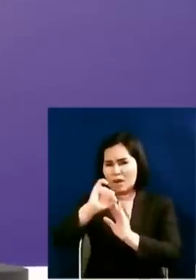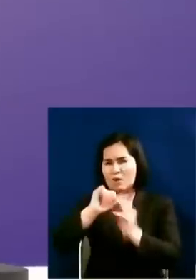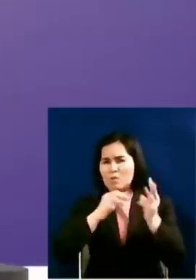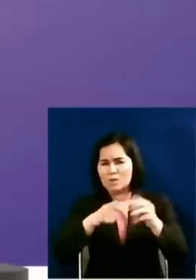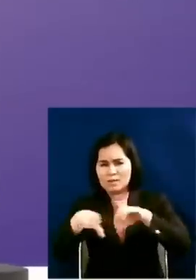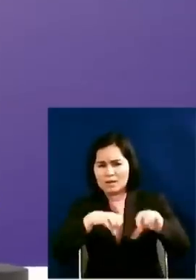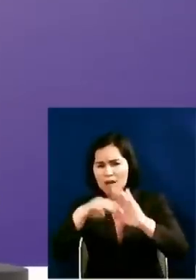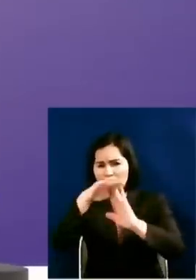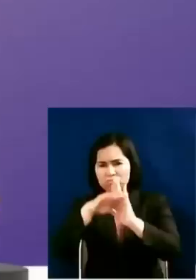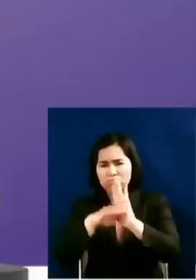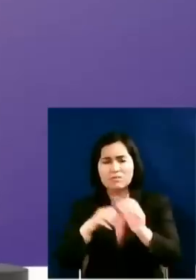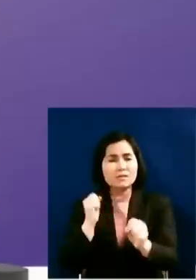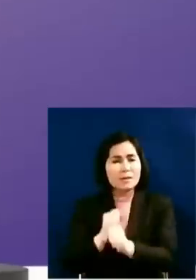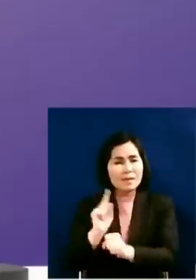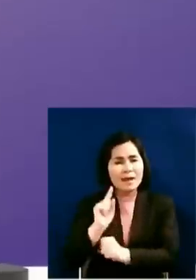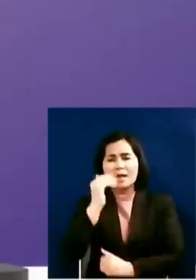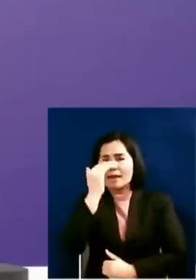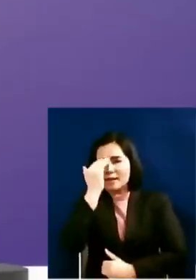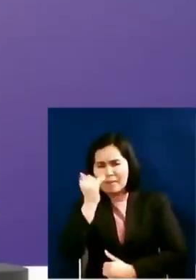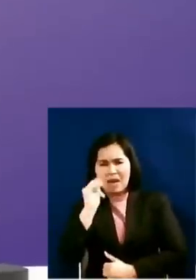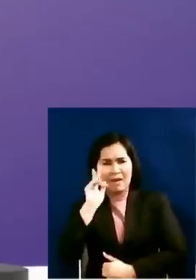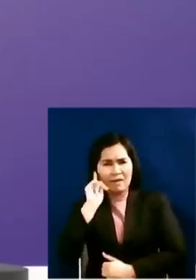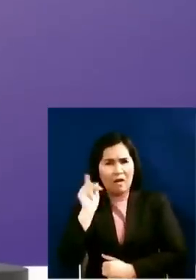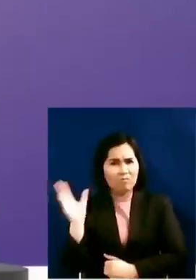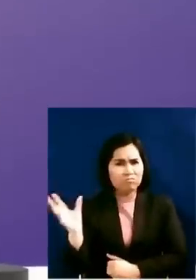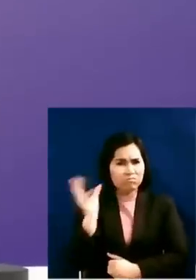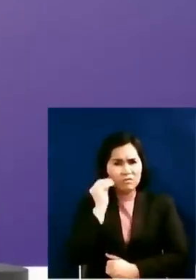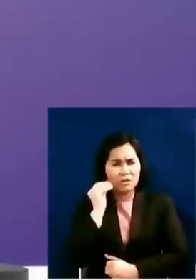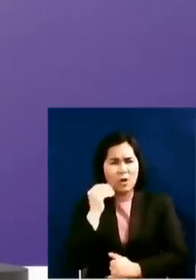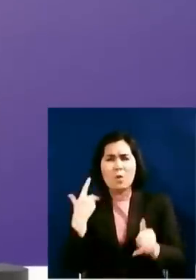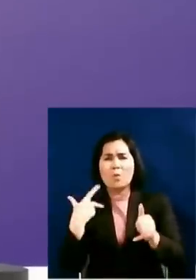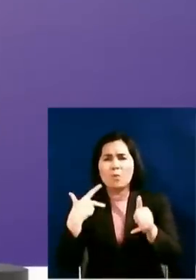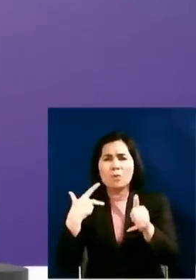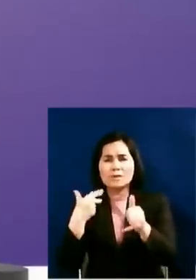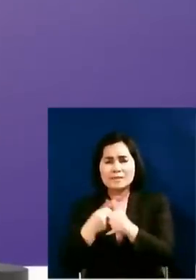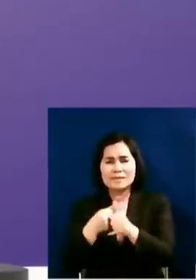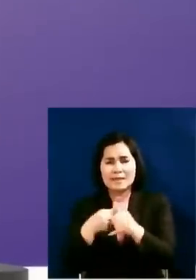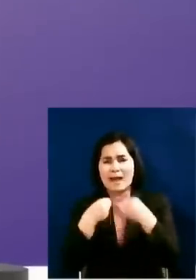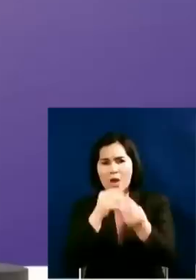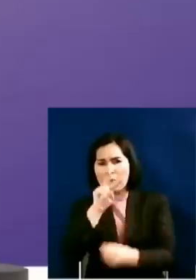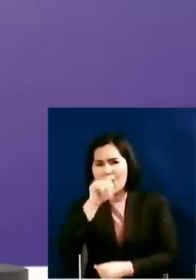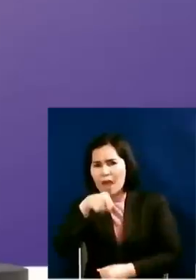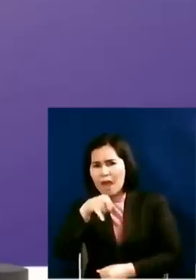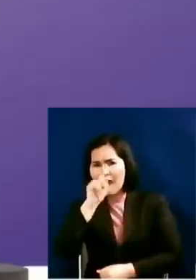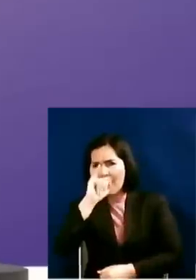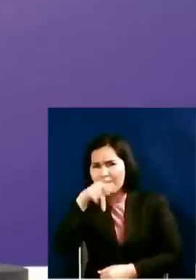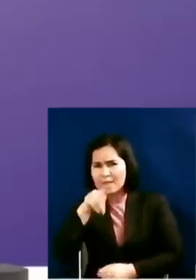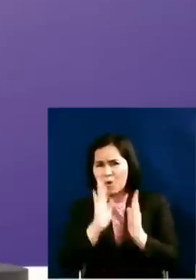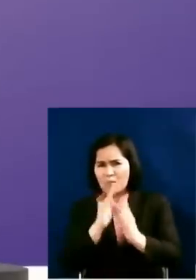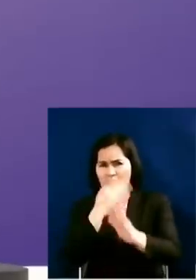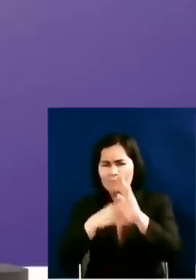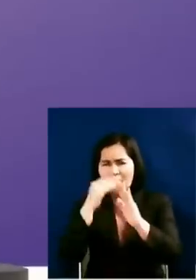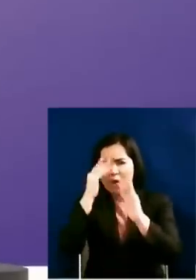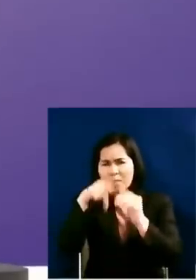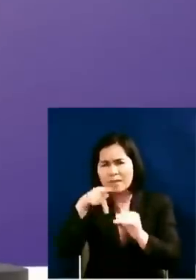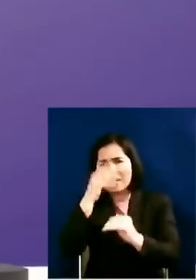ำเนินการอย่างไรเหตุใดจึงมีข่าวว่าเอาวัคซีนไปฉีดให้กับกลุ่ม VIP นะครับก็ขออนุญาตนำเรียน